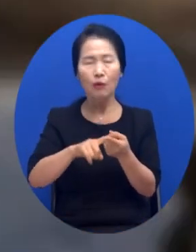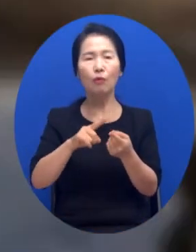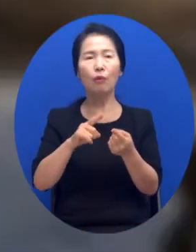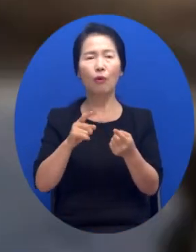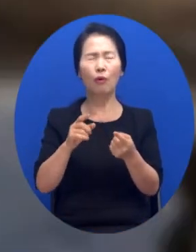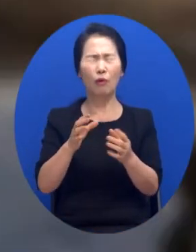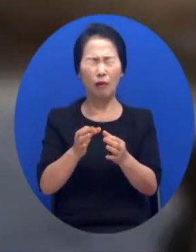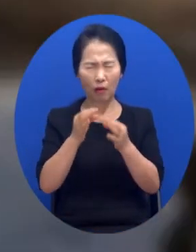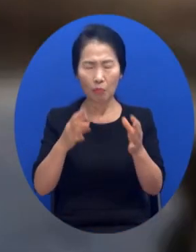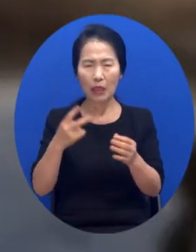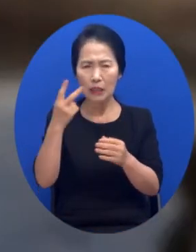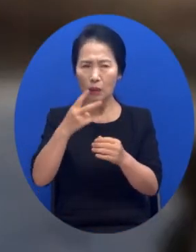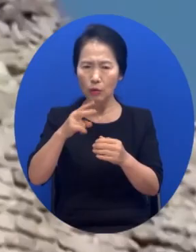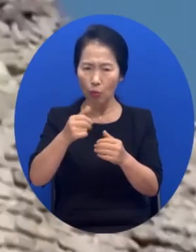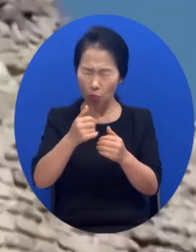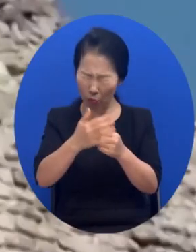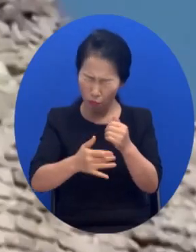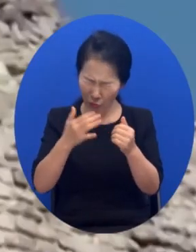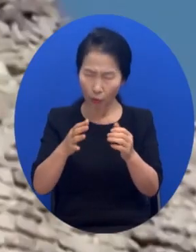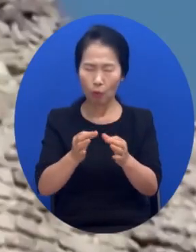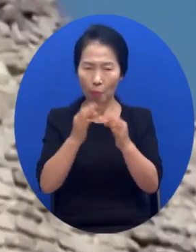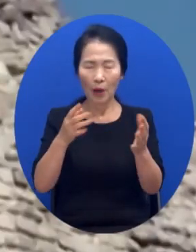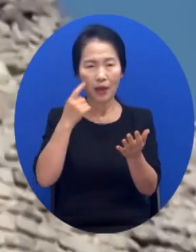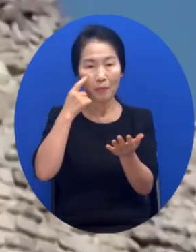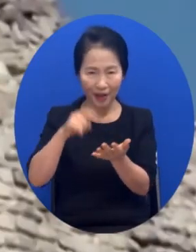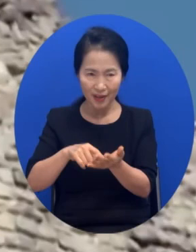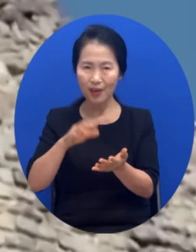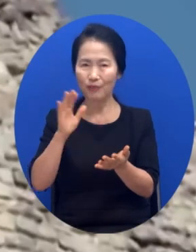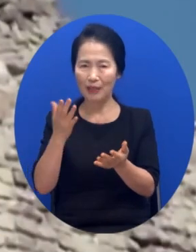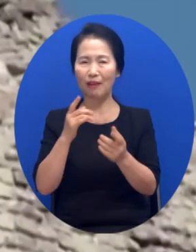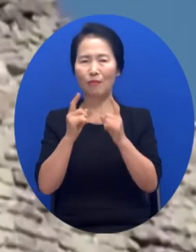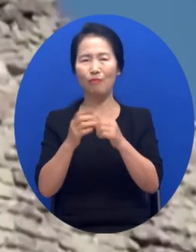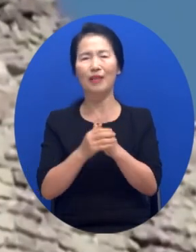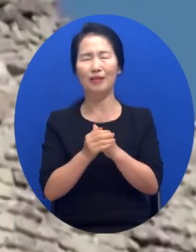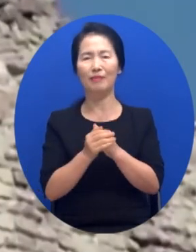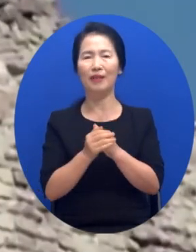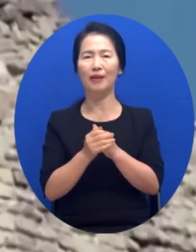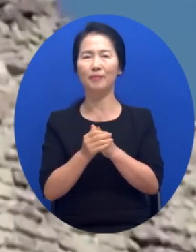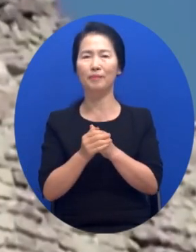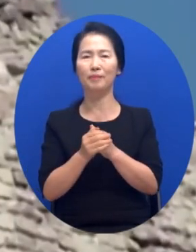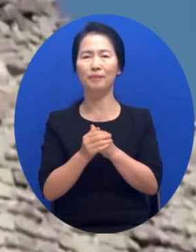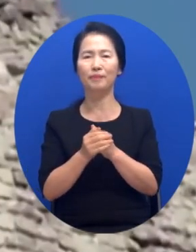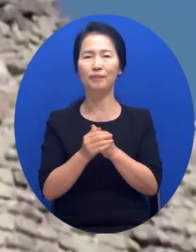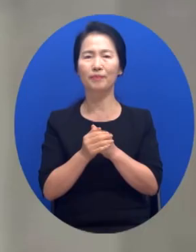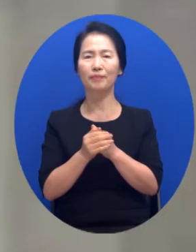발견될 가능성이 있다고 전했습니다. 지금까지 월드미션 브리핑이었습니다.